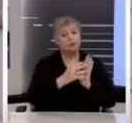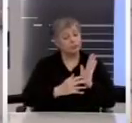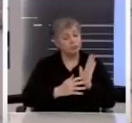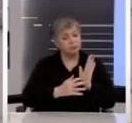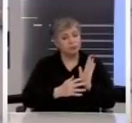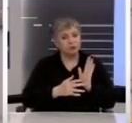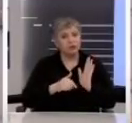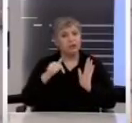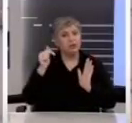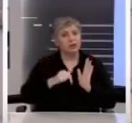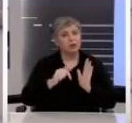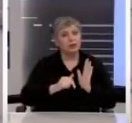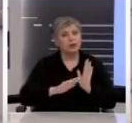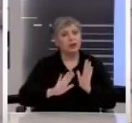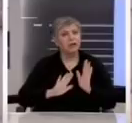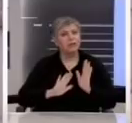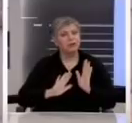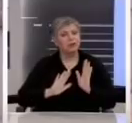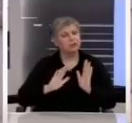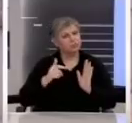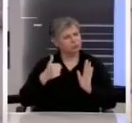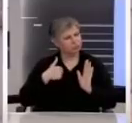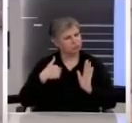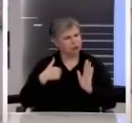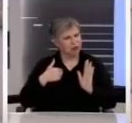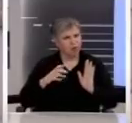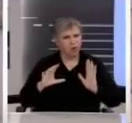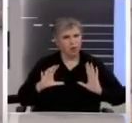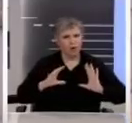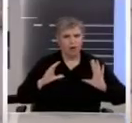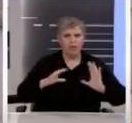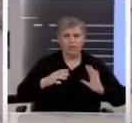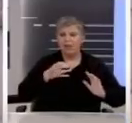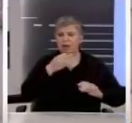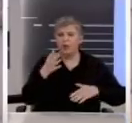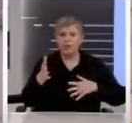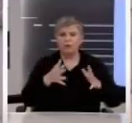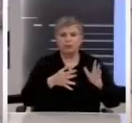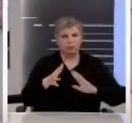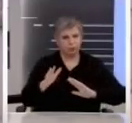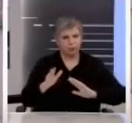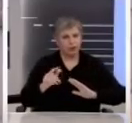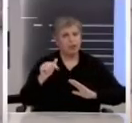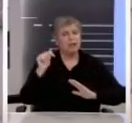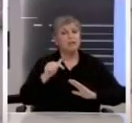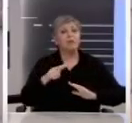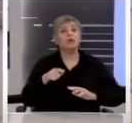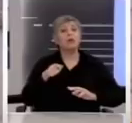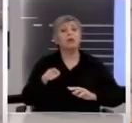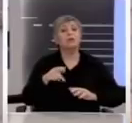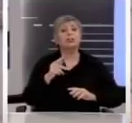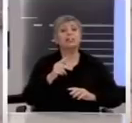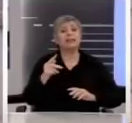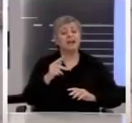ίσως δεν κάνω καμία ερμηνεία προθέσεων, δεν ήταν αυτό σαφές, τουλάχιστον σε μένα, για την αντίρρηση.